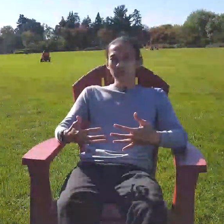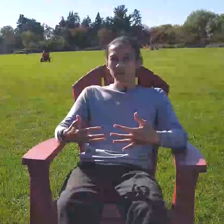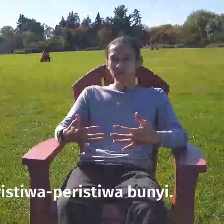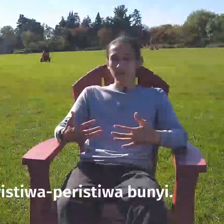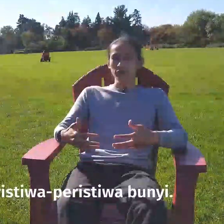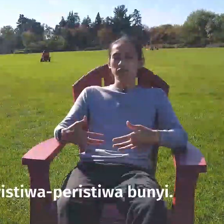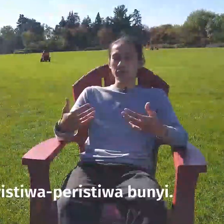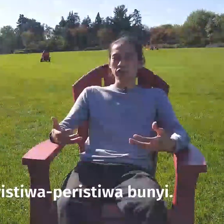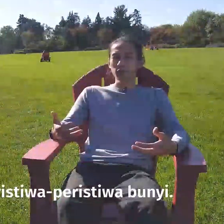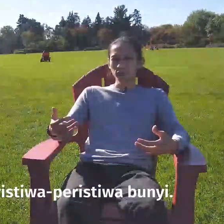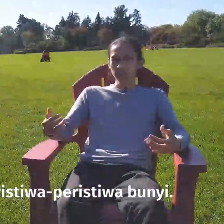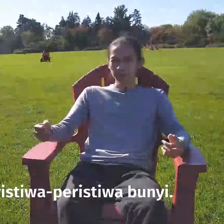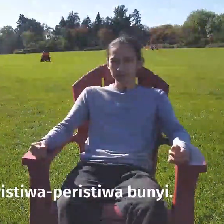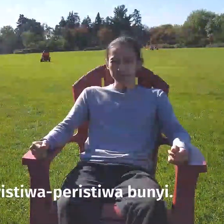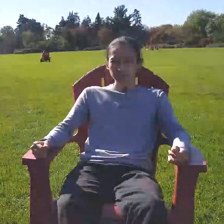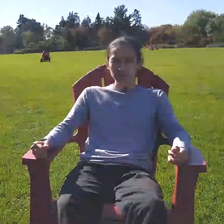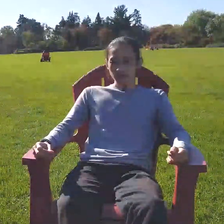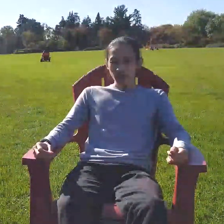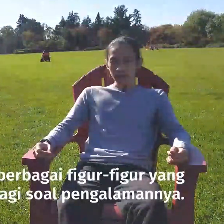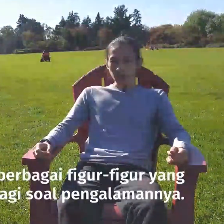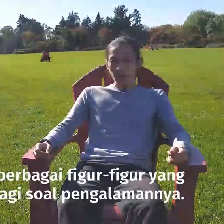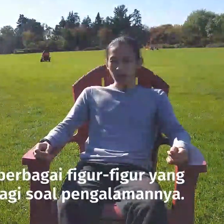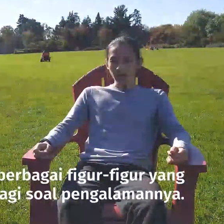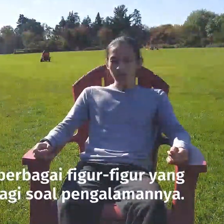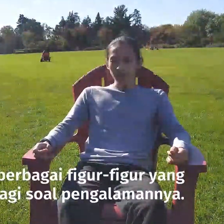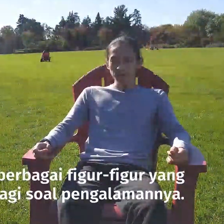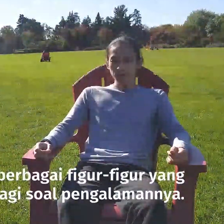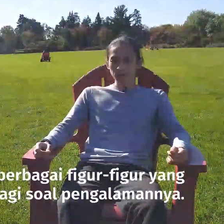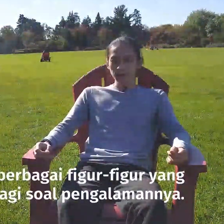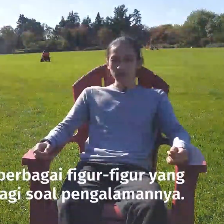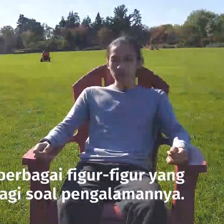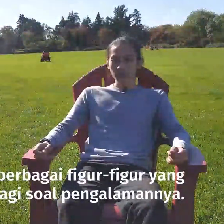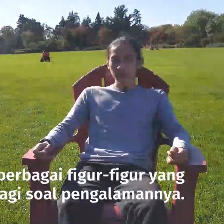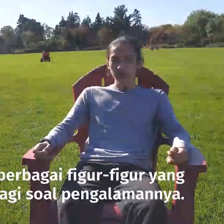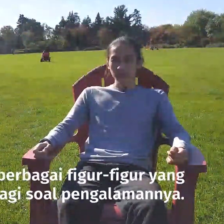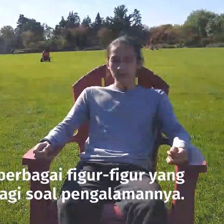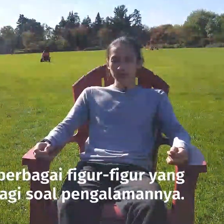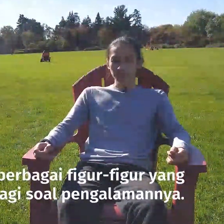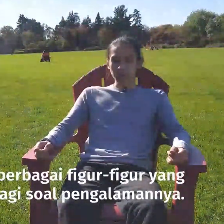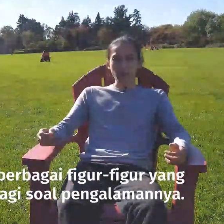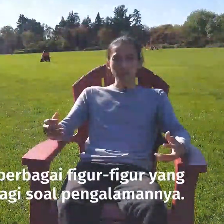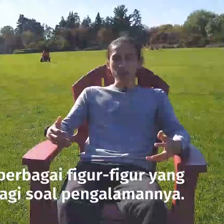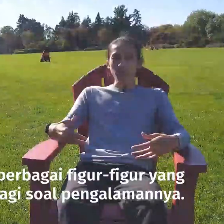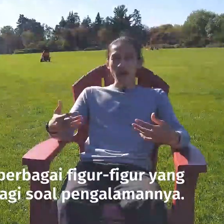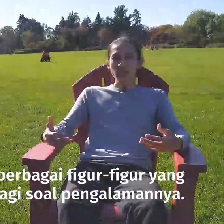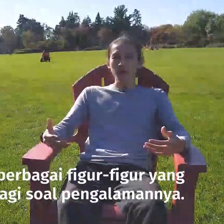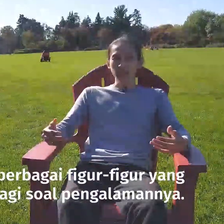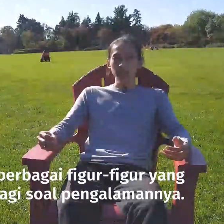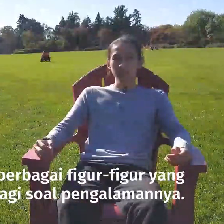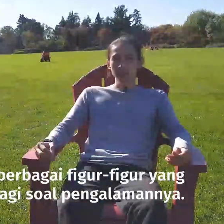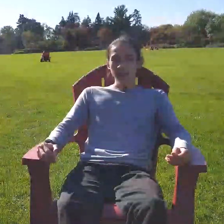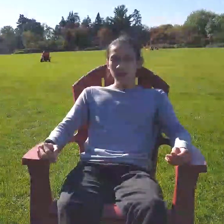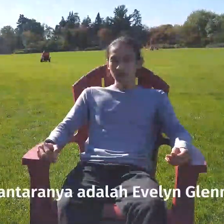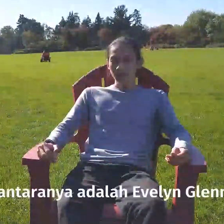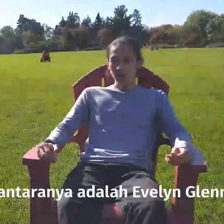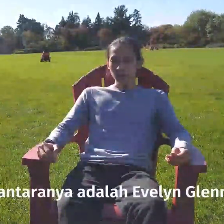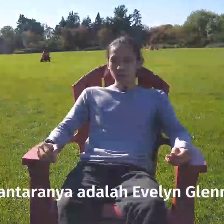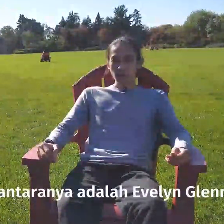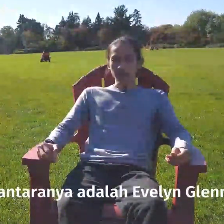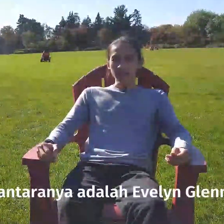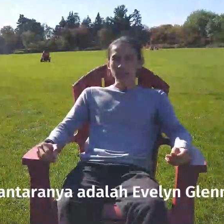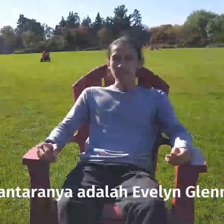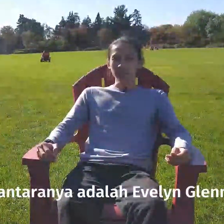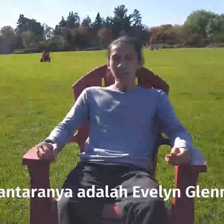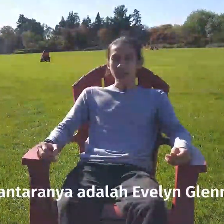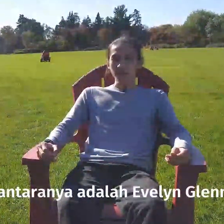musik peristiwa-peristiwa bunyi ada berbagai figur figur yang berbagi soal pengalamannya eh